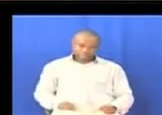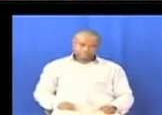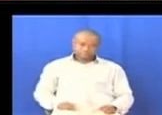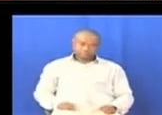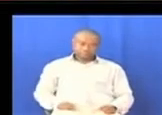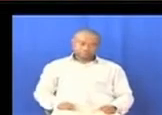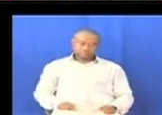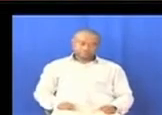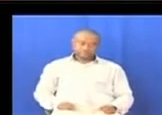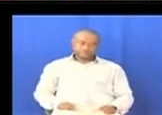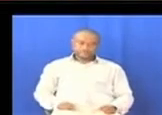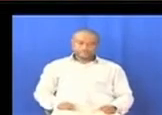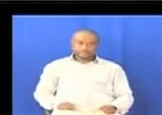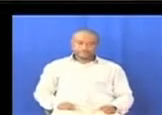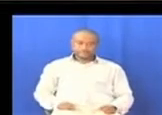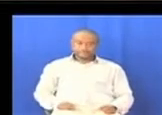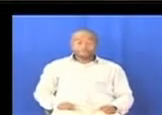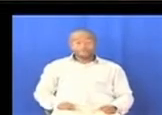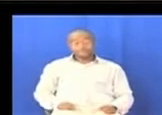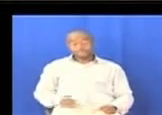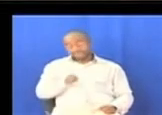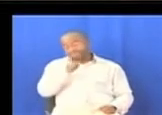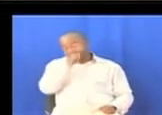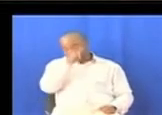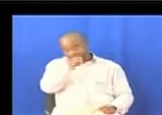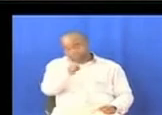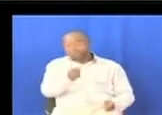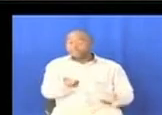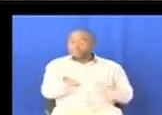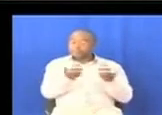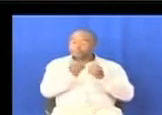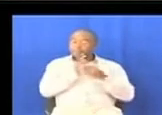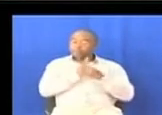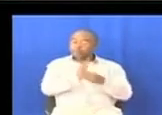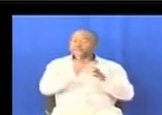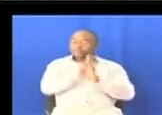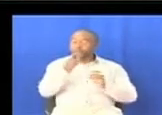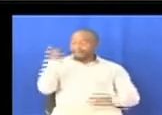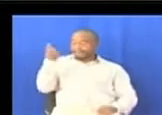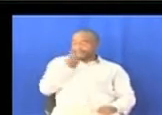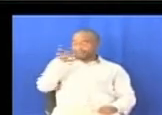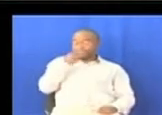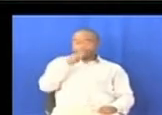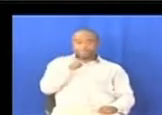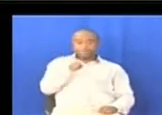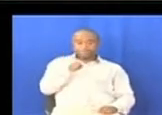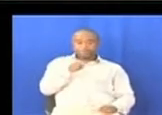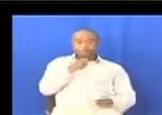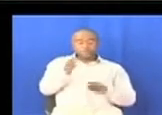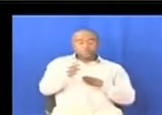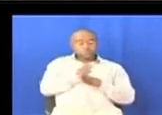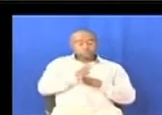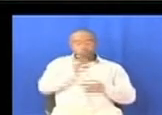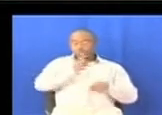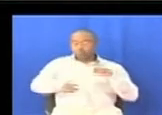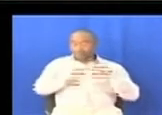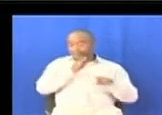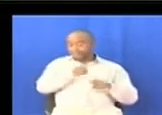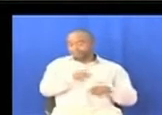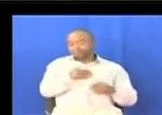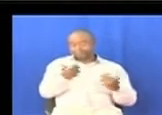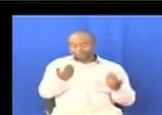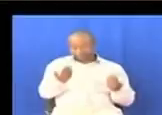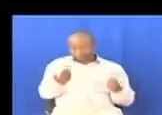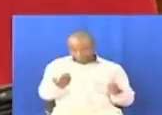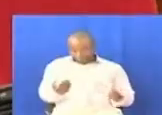Pombe Magufuli kwa namna alivyoongoza taifa katika kupambana